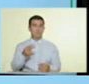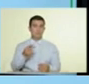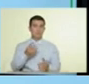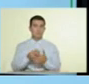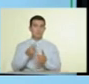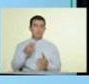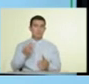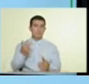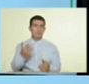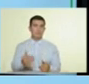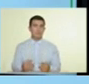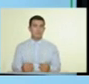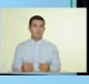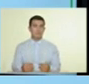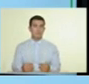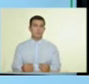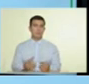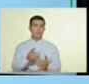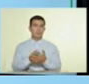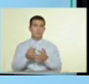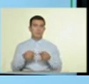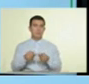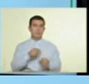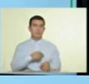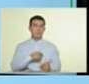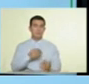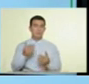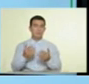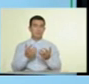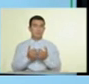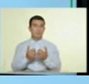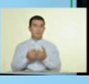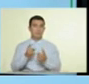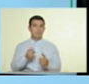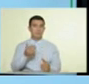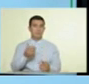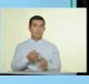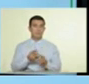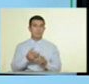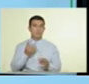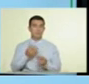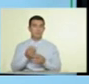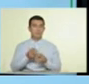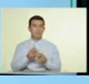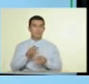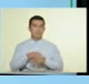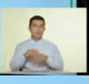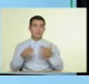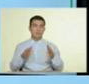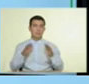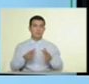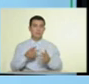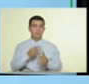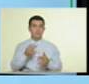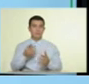barobar 23. Mana bu ko'rinishdagi tenglamani yechish uchun avval tenglikni chap qismini